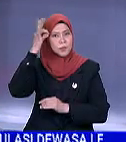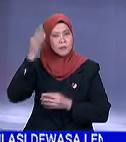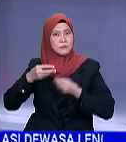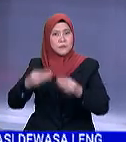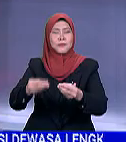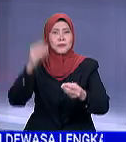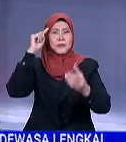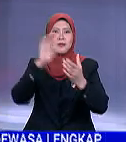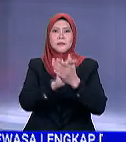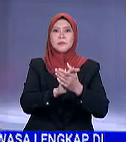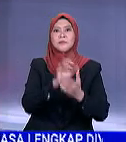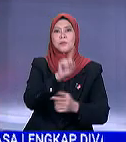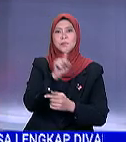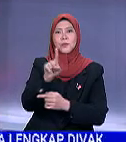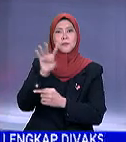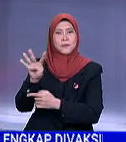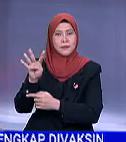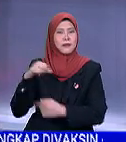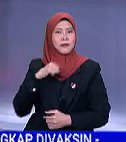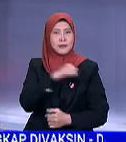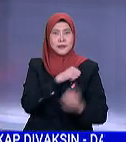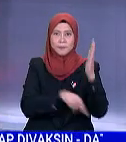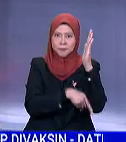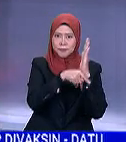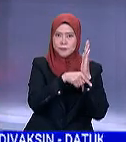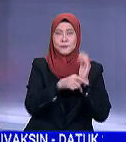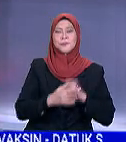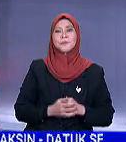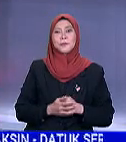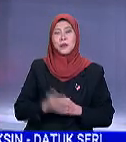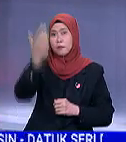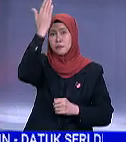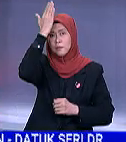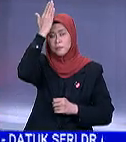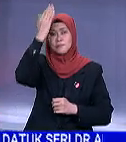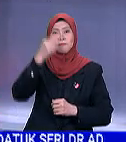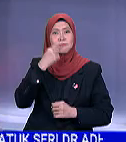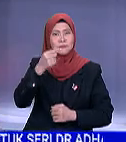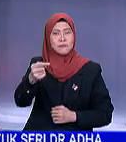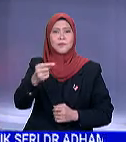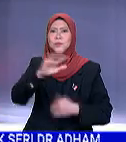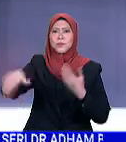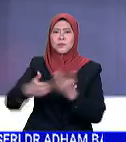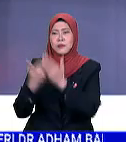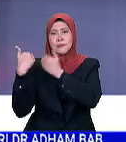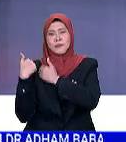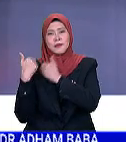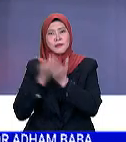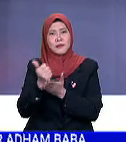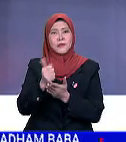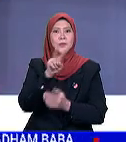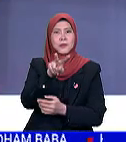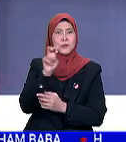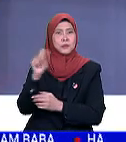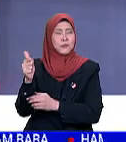kepercayaan 114 ahli parlimen. Tegas Yang di-Pertuan Agong, amanah berat itu dibuat setelah kesemua 220 ahli